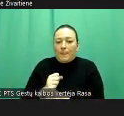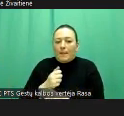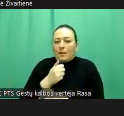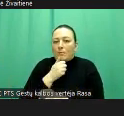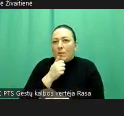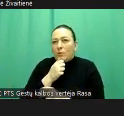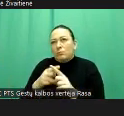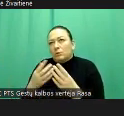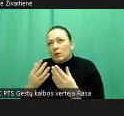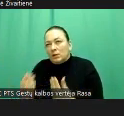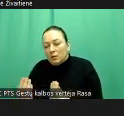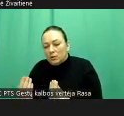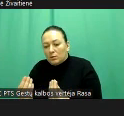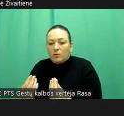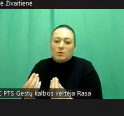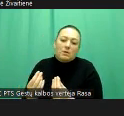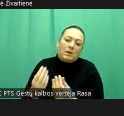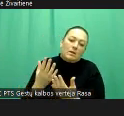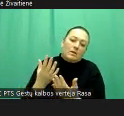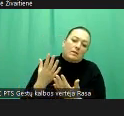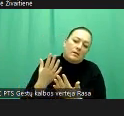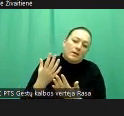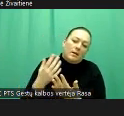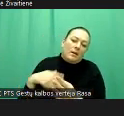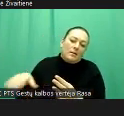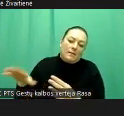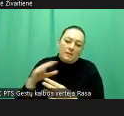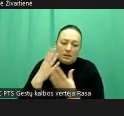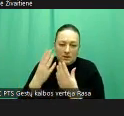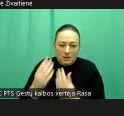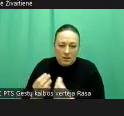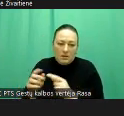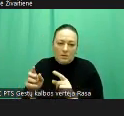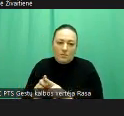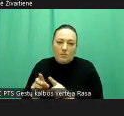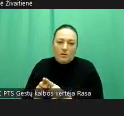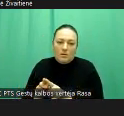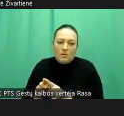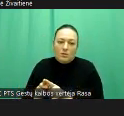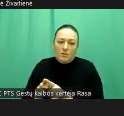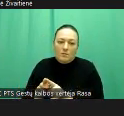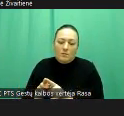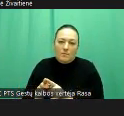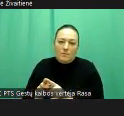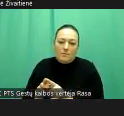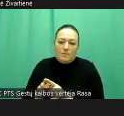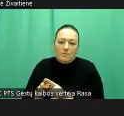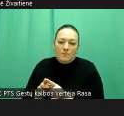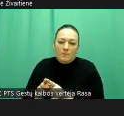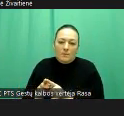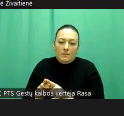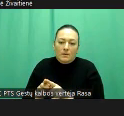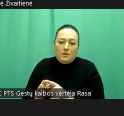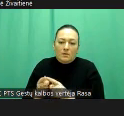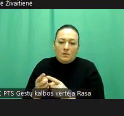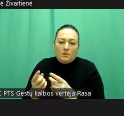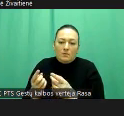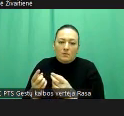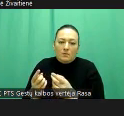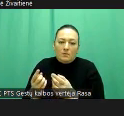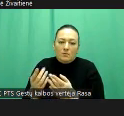pusdienius kelis kartus arba visas dienas ir panašiai. Taigi, perkeliant arba suardant, galima